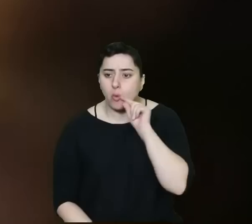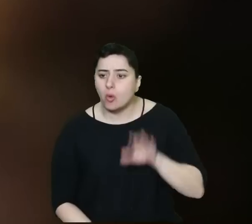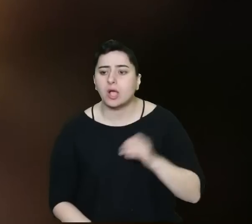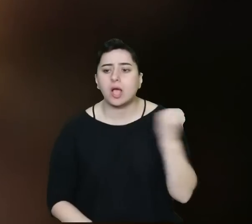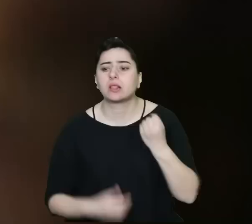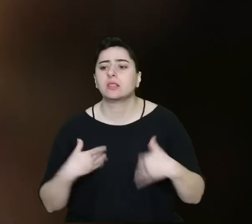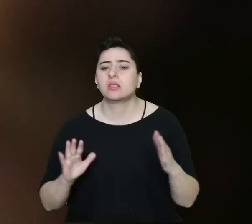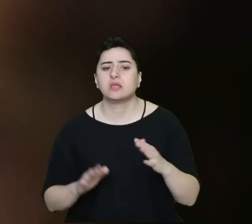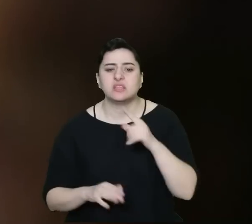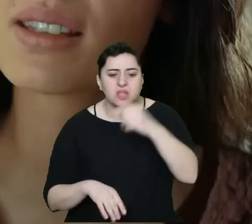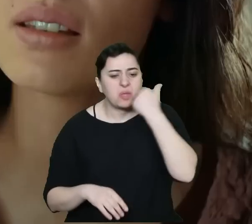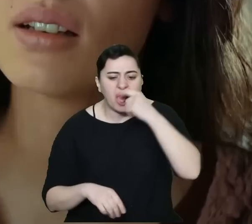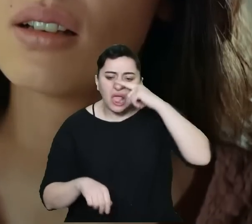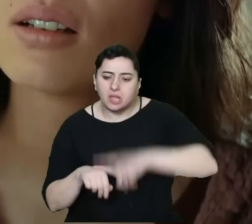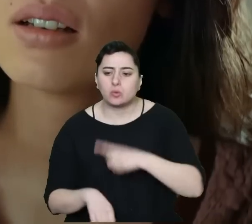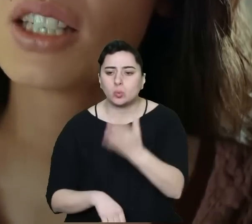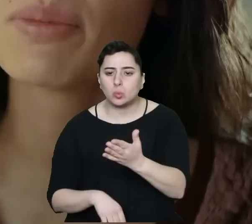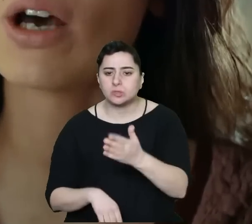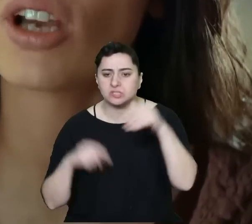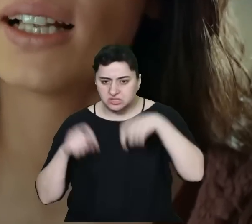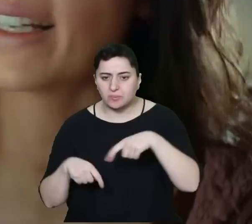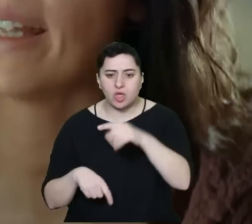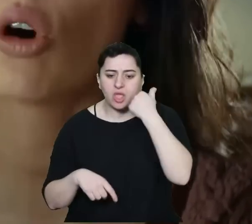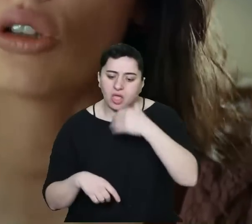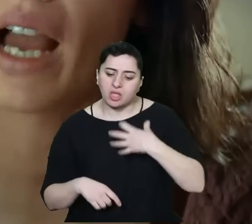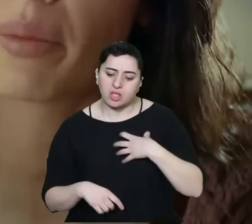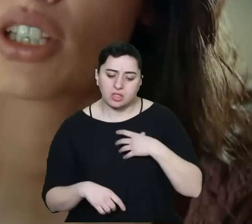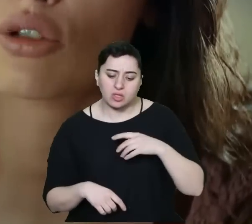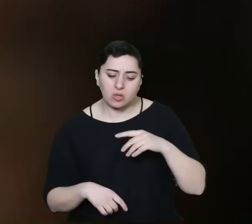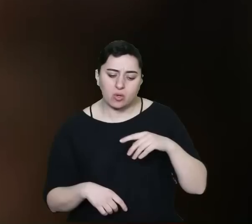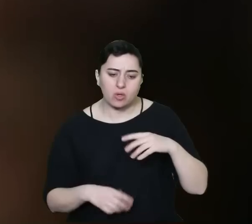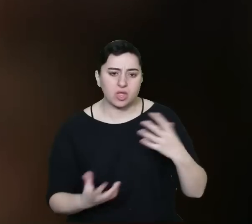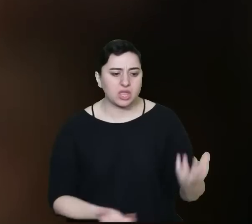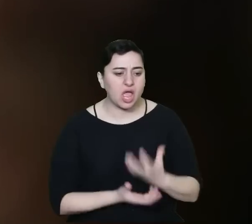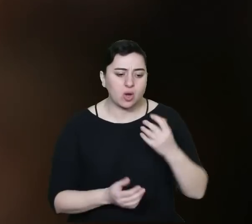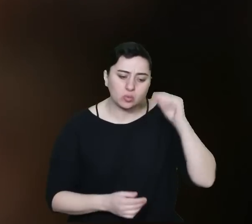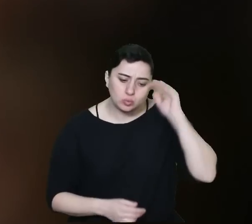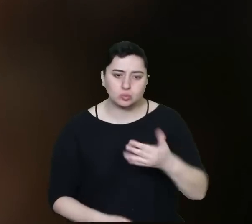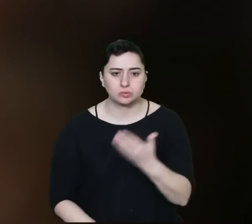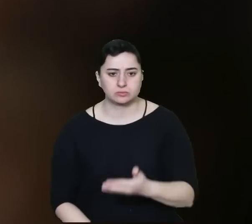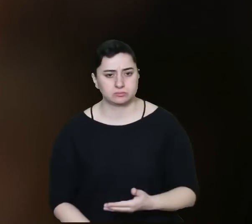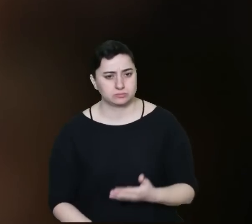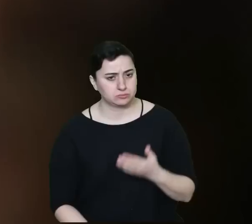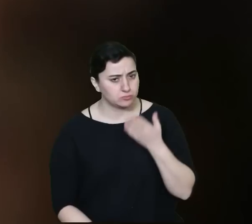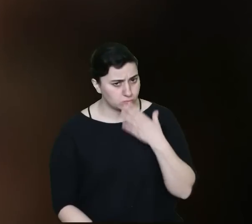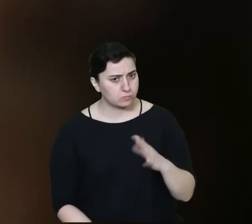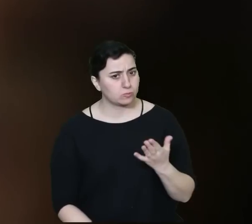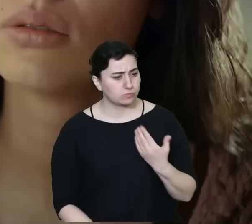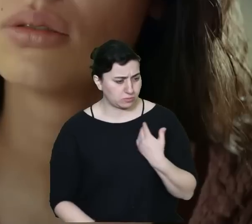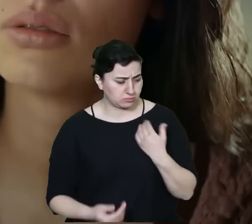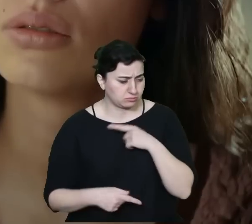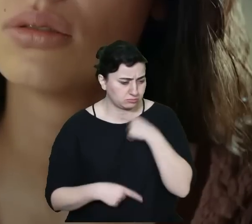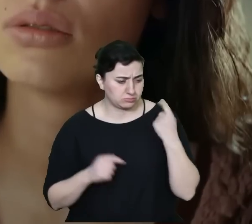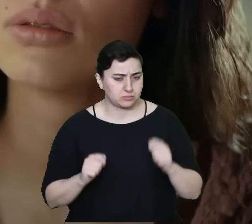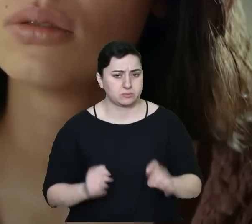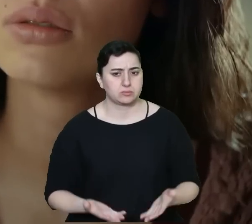değil. Sen bir yalana inanmışsın. Şimdi de o yalanla kendi oğlunu yakmaya çalışıyorsun. Yok kızım, niye öyle bir şey